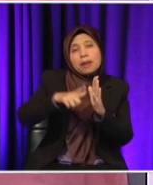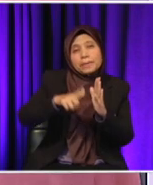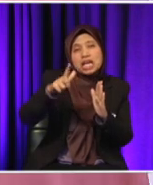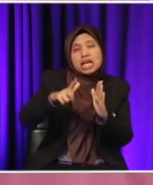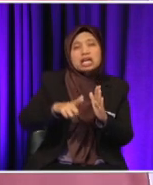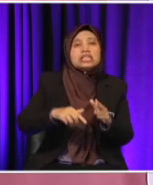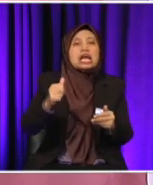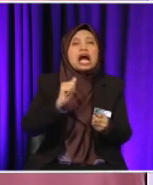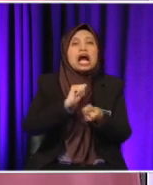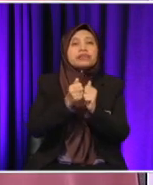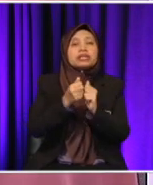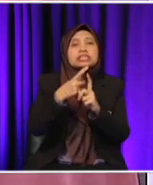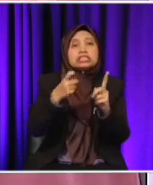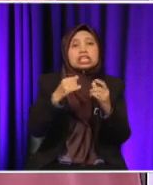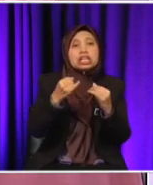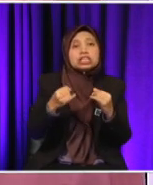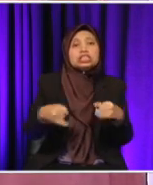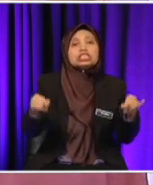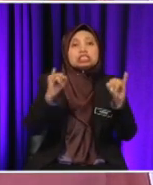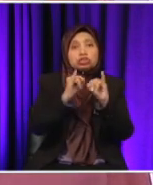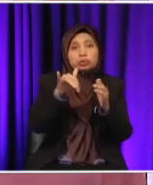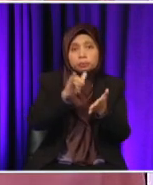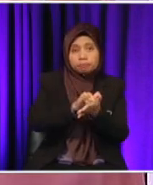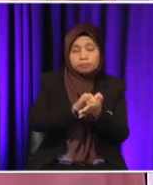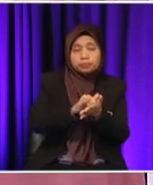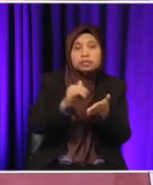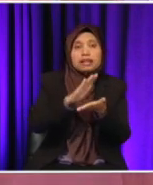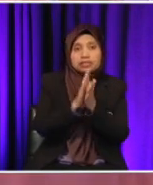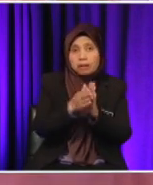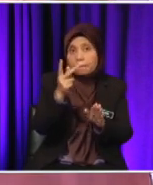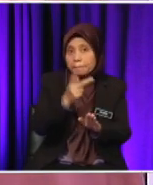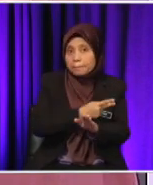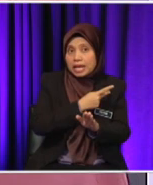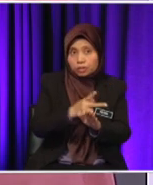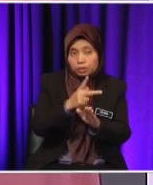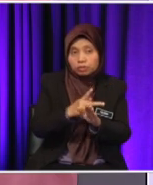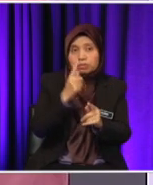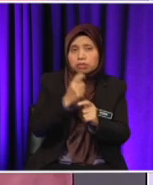daripada peristiwa tersebut menjadi satu rangka pantun bertato